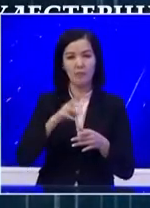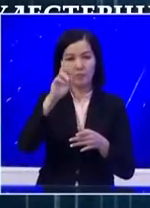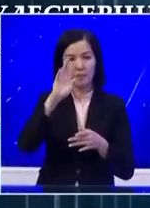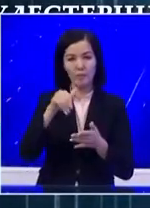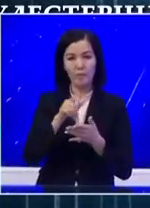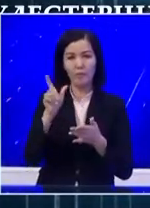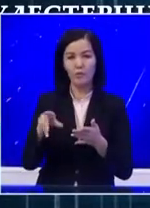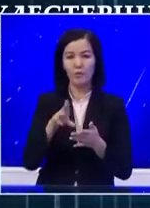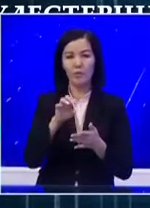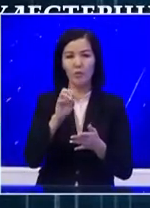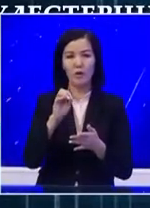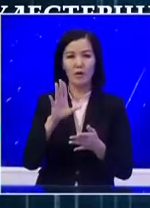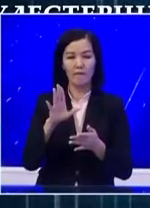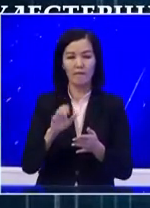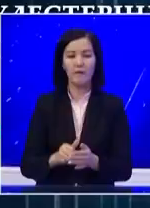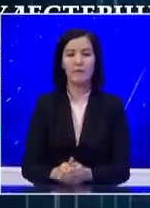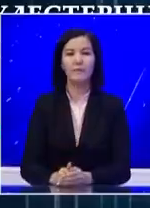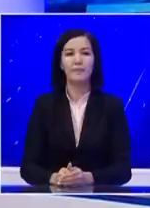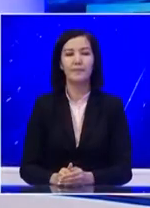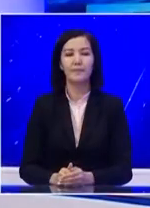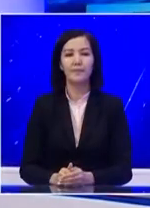Қасым Жомарт Тоқаев.